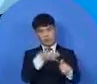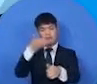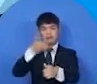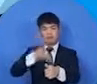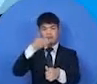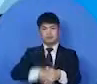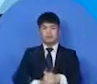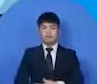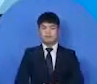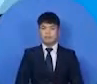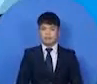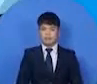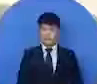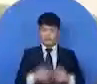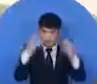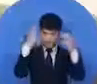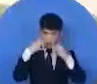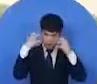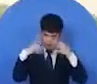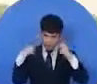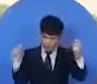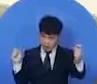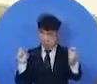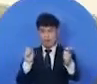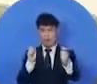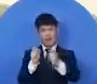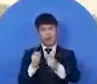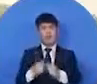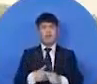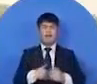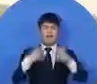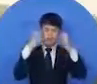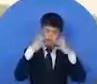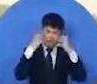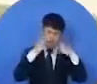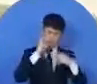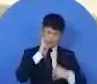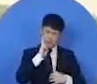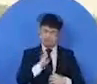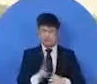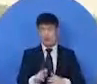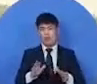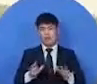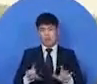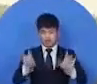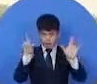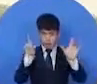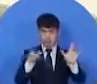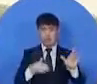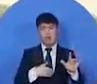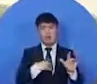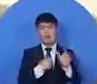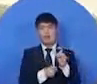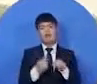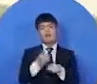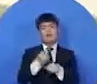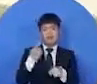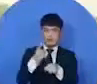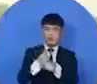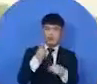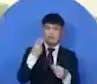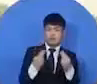지원 담당자에게 문의바랍니다 오늘 돈 여름이 처자와 날씨가 제법 더워 졌는데요 올 여름은